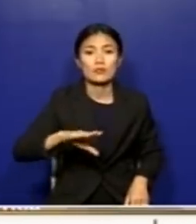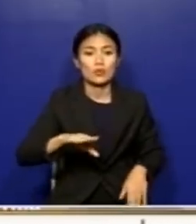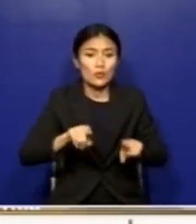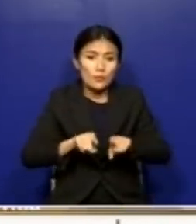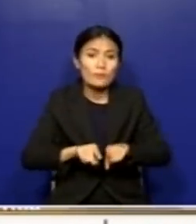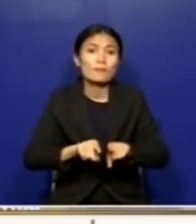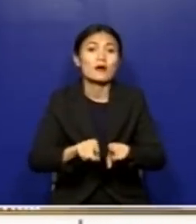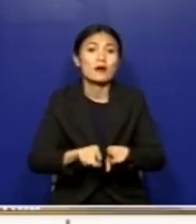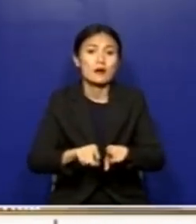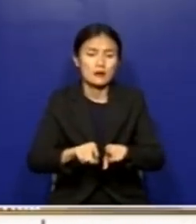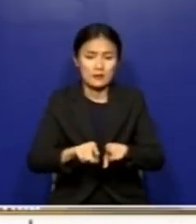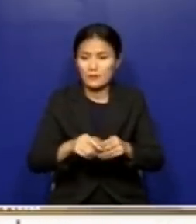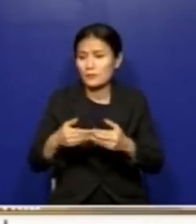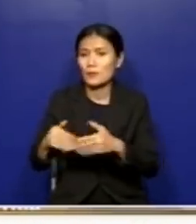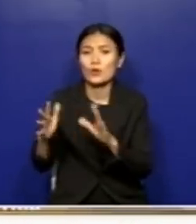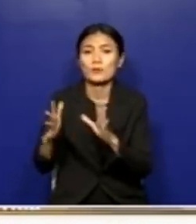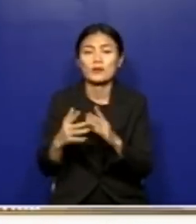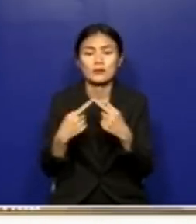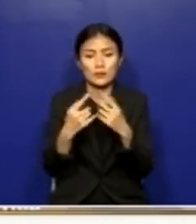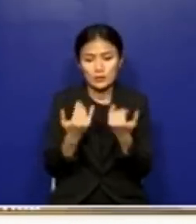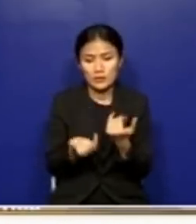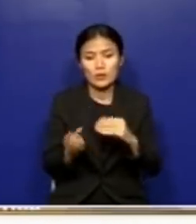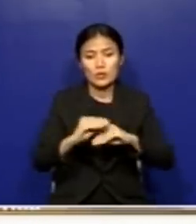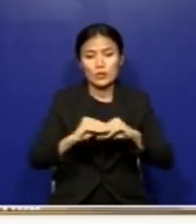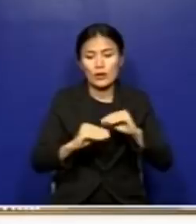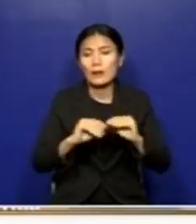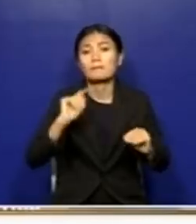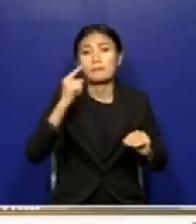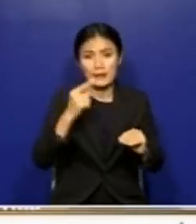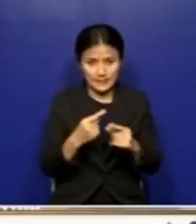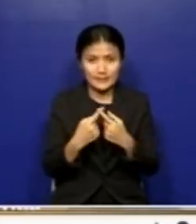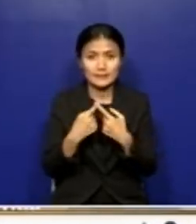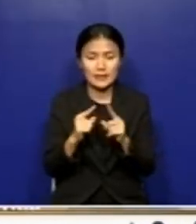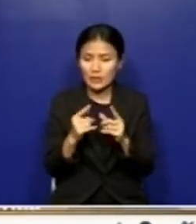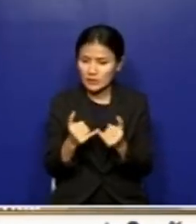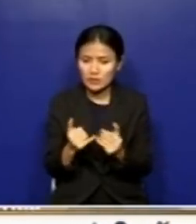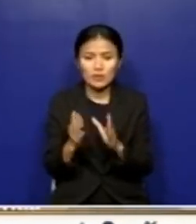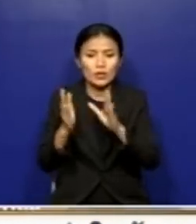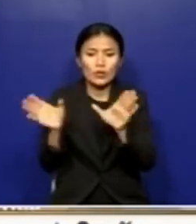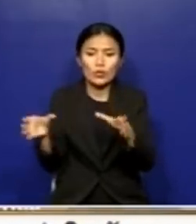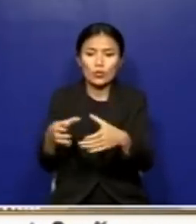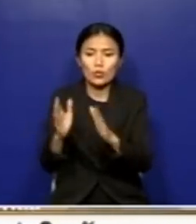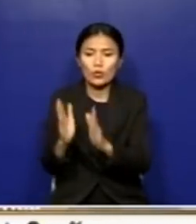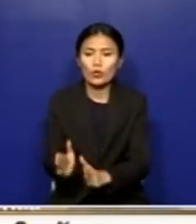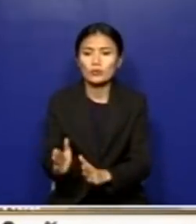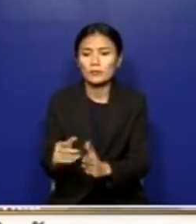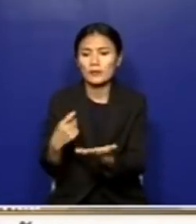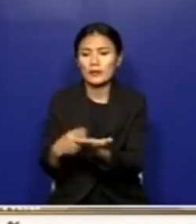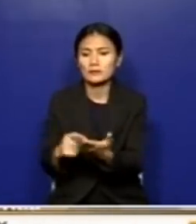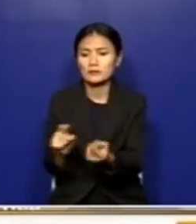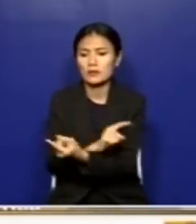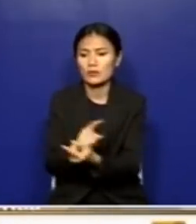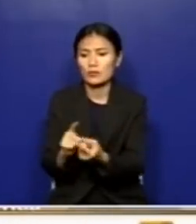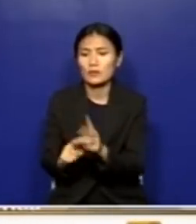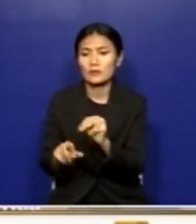ก็ยังปัจบนก็ยัไม่ครอบคุมการเยีวยาถึงกลุมคนมาตา 33ในระบบปกสัคมนี้อย่ทเรา